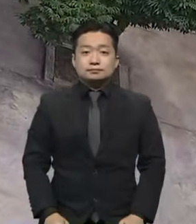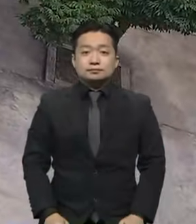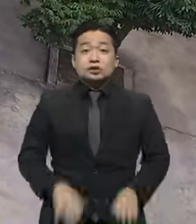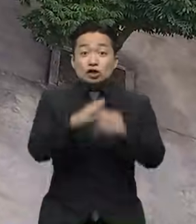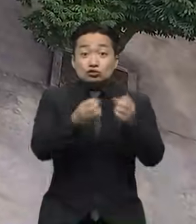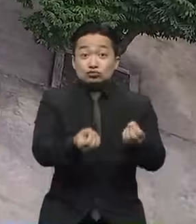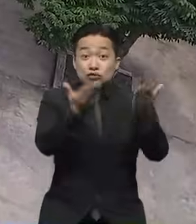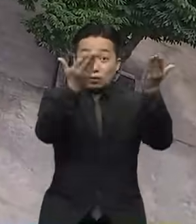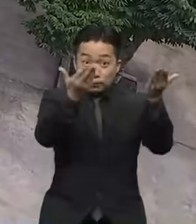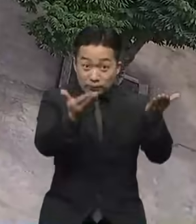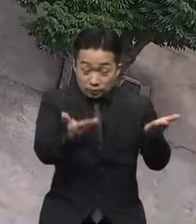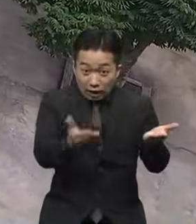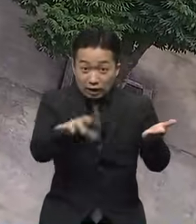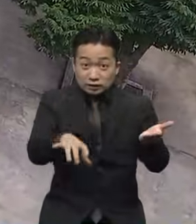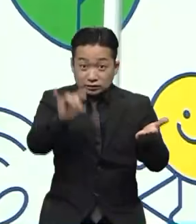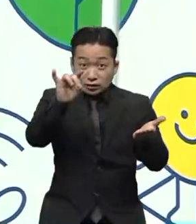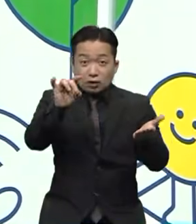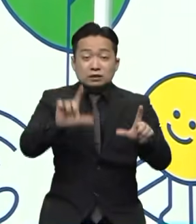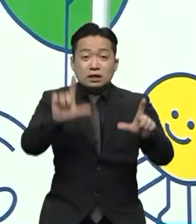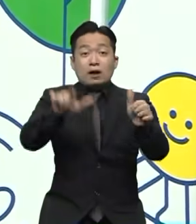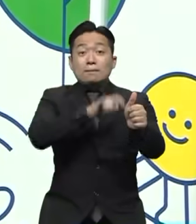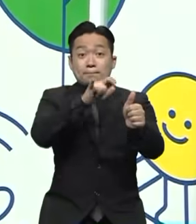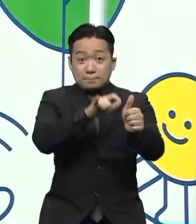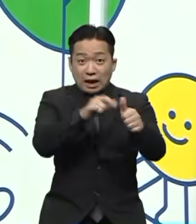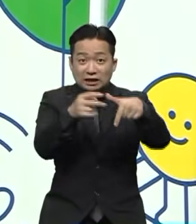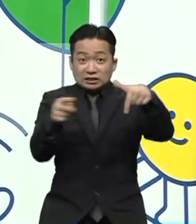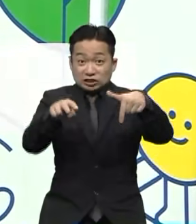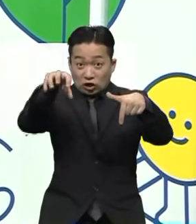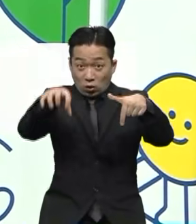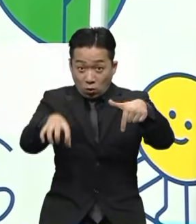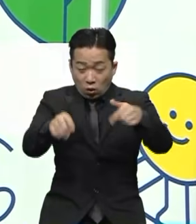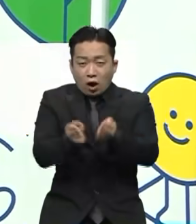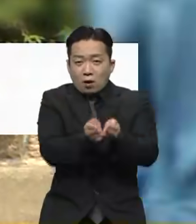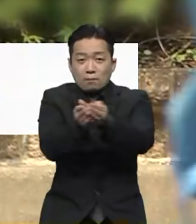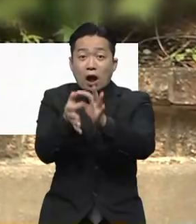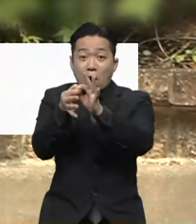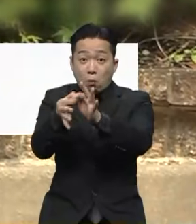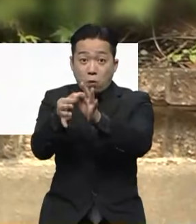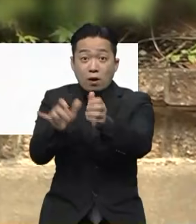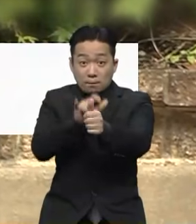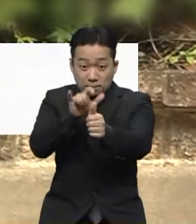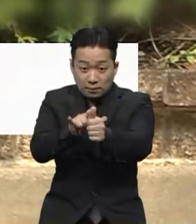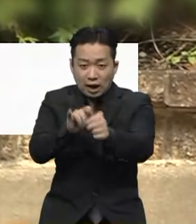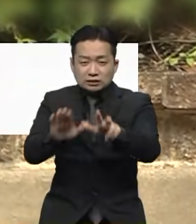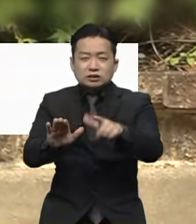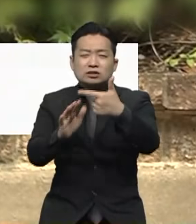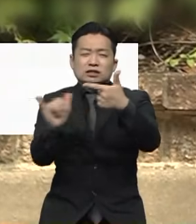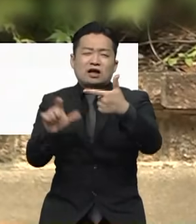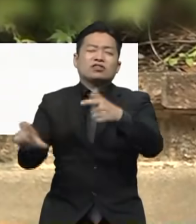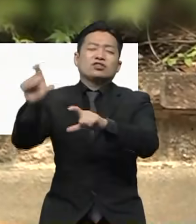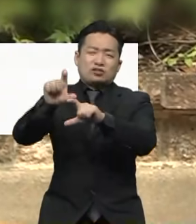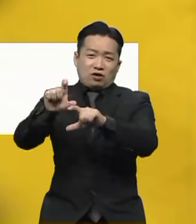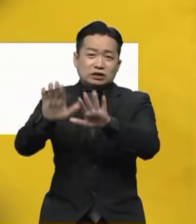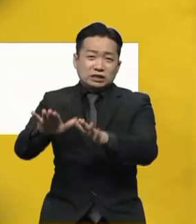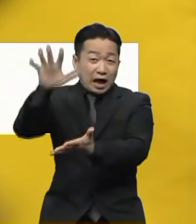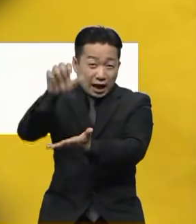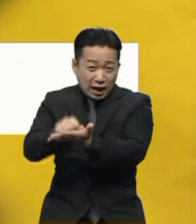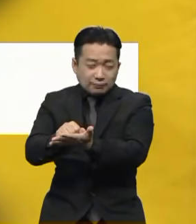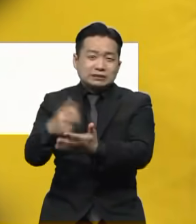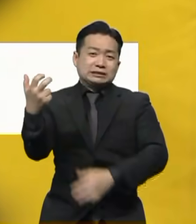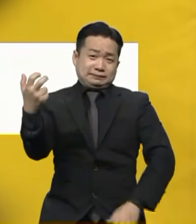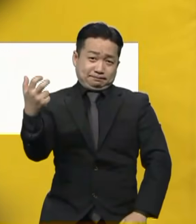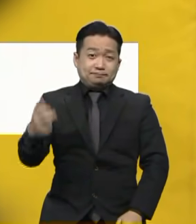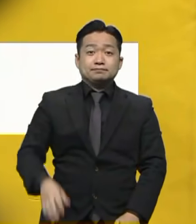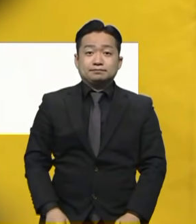추석 연휴 첫날 첫 확진자가 나온 인천 여객선 관련 확진자는 6명이 추가돼 70명까지